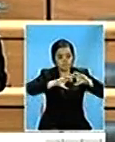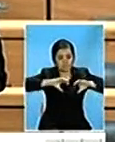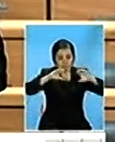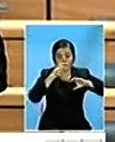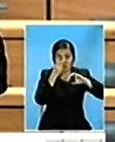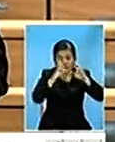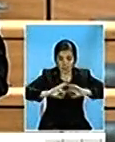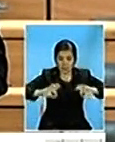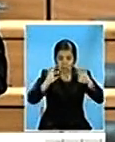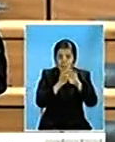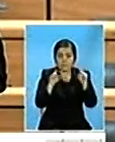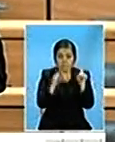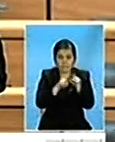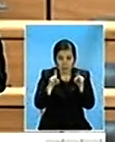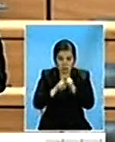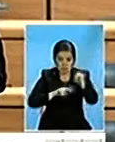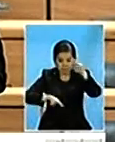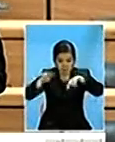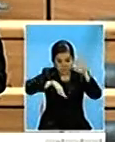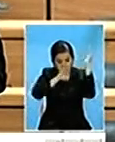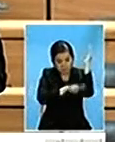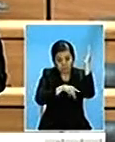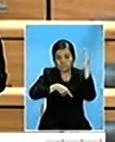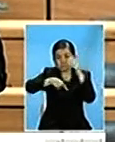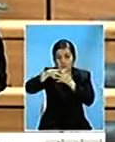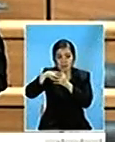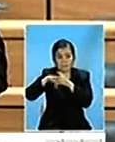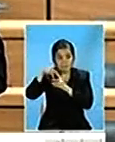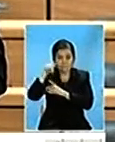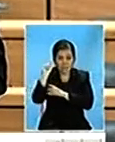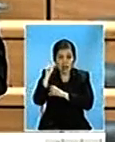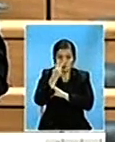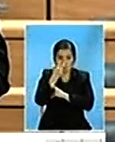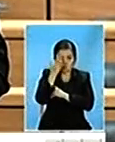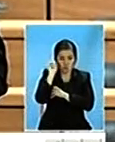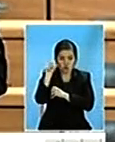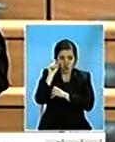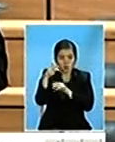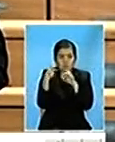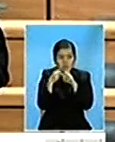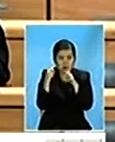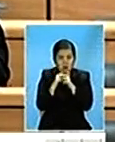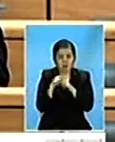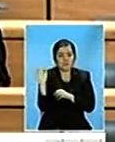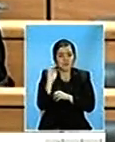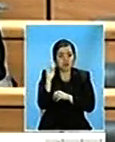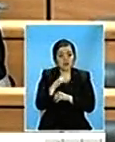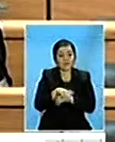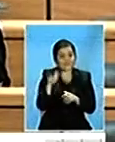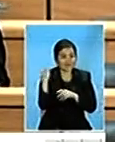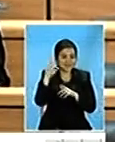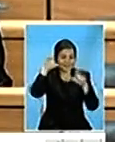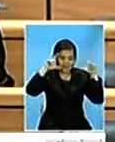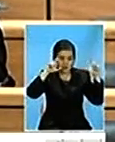ำคัญดับไฟพุควนเคร่งซึ่งเป็นปัญหาเฉพาะหน้าอย่างเร่งด่วนนะครับไม่ใช่ไปทำงานหน้าจอโทร